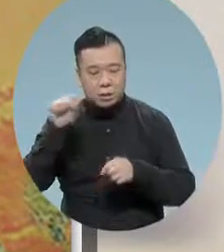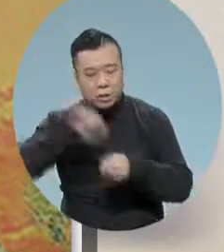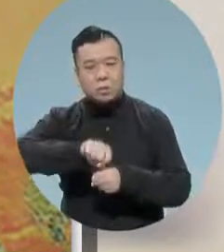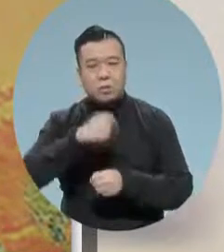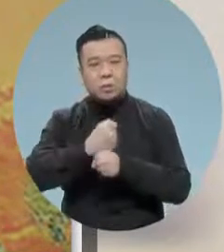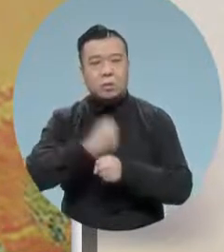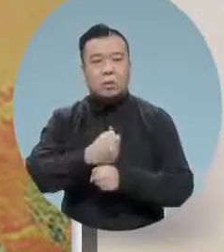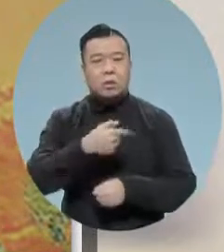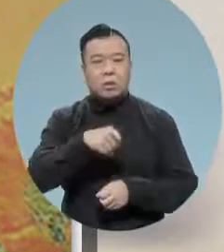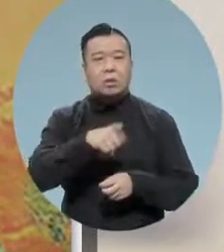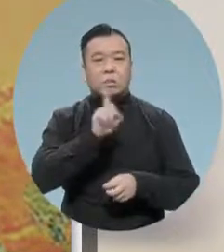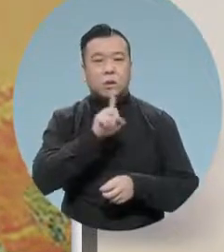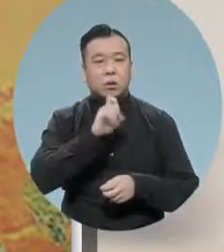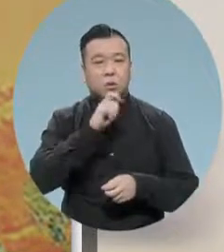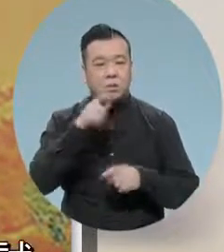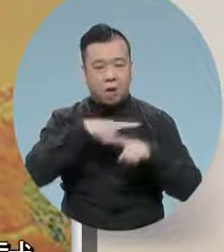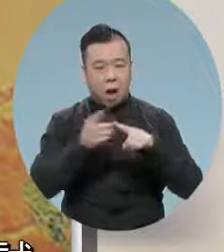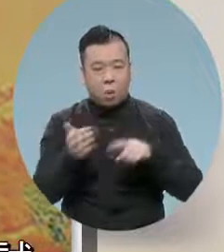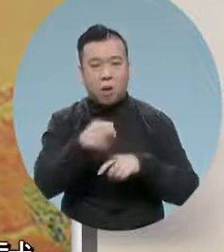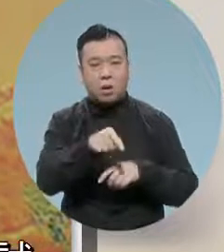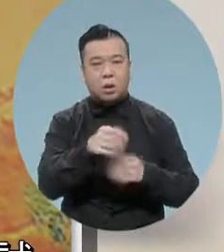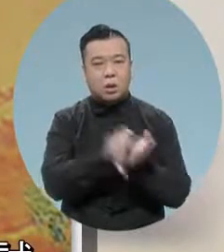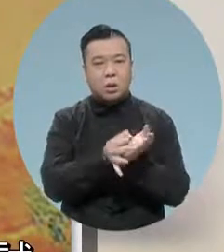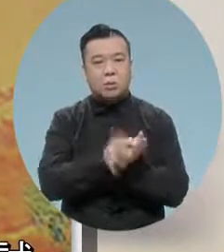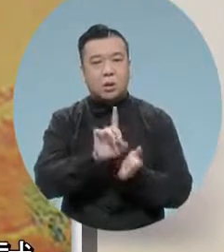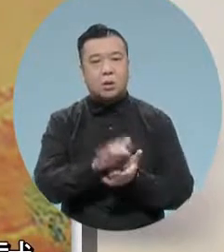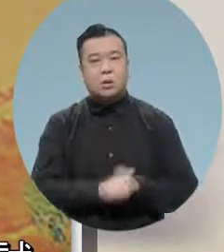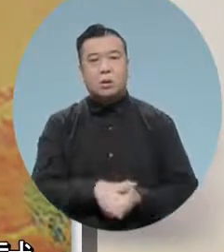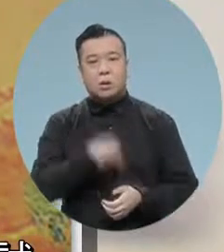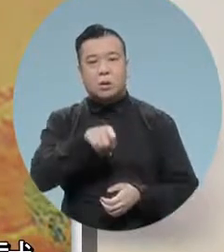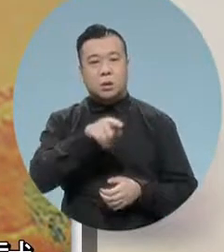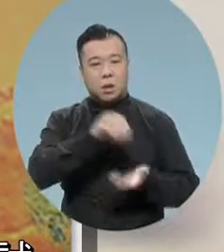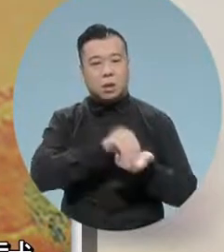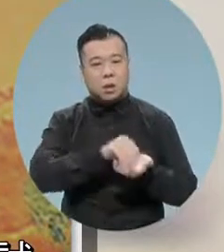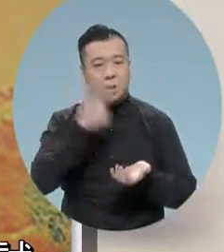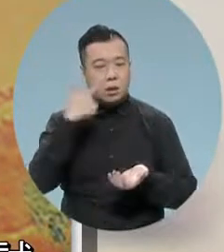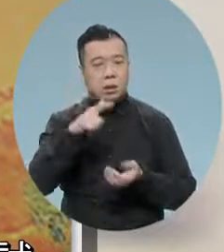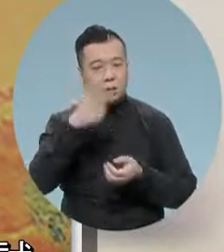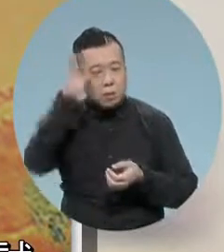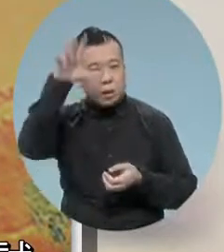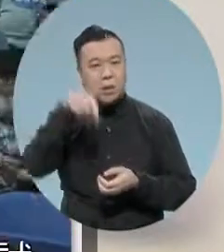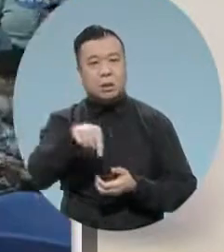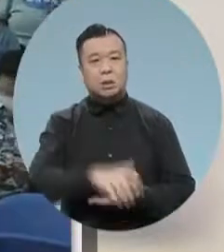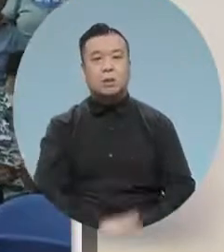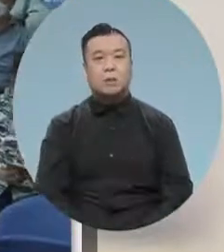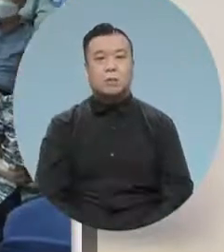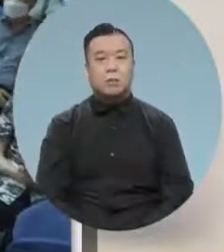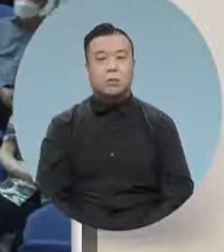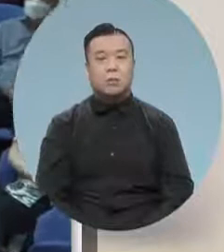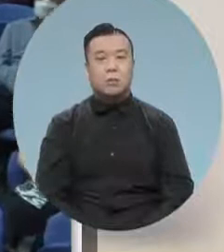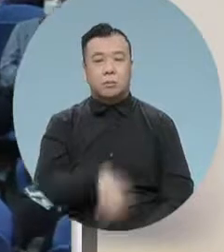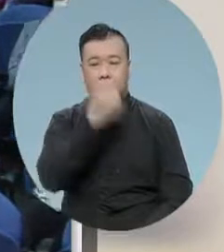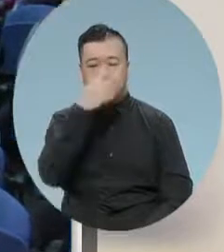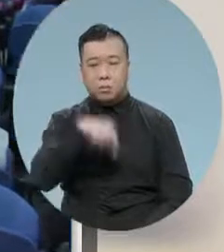我们今时讲大湾区。大湾区呢，其实是亦都一定是一个制度创新的尝试来的。其实